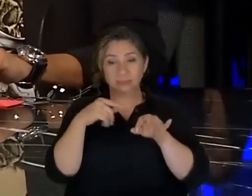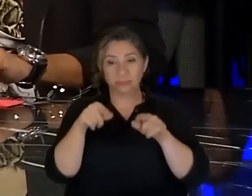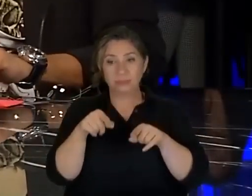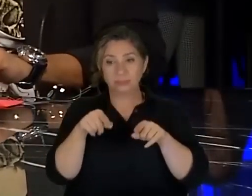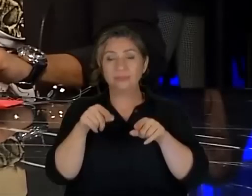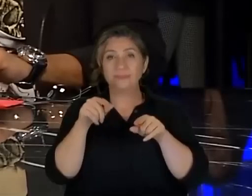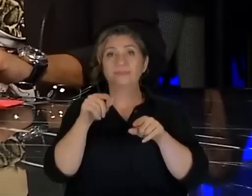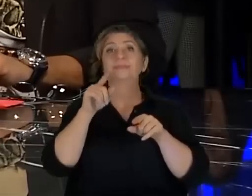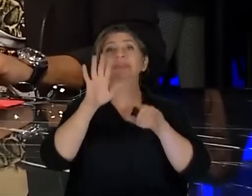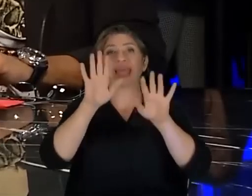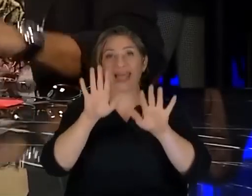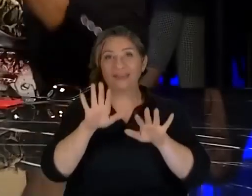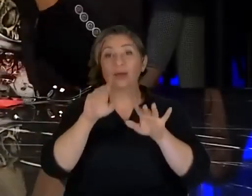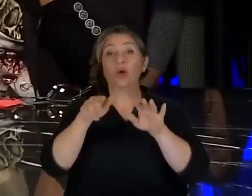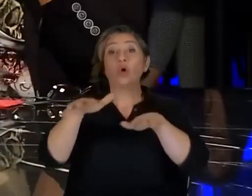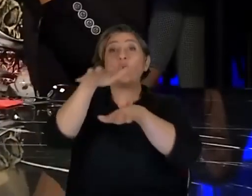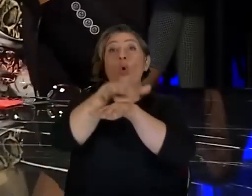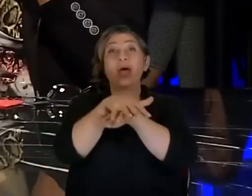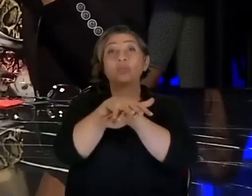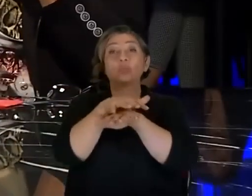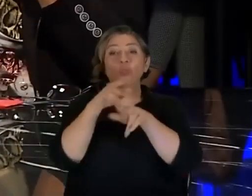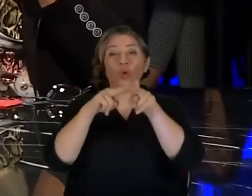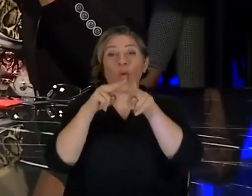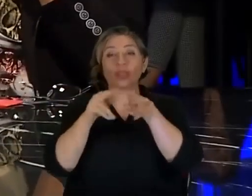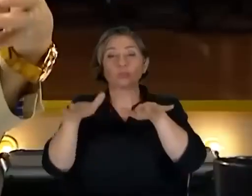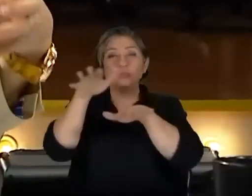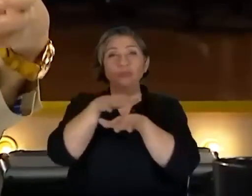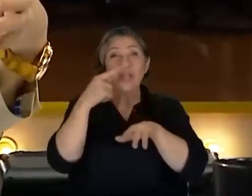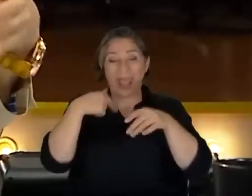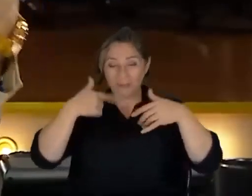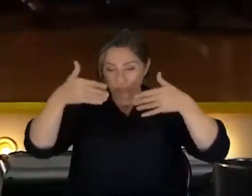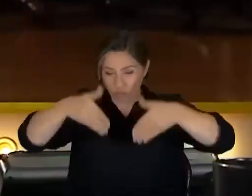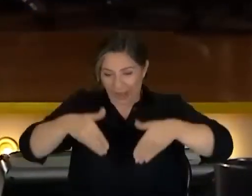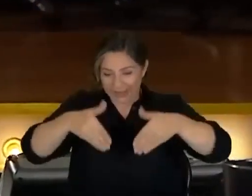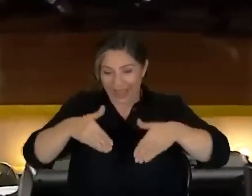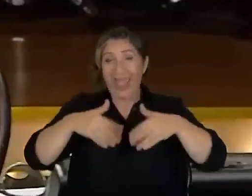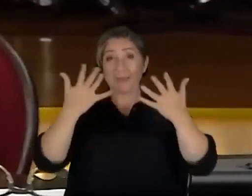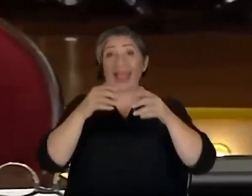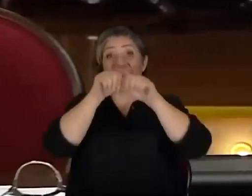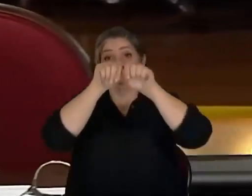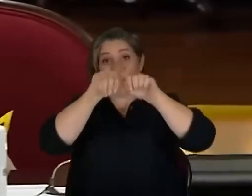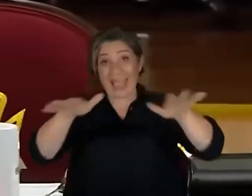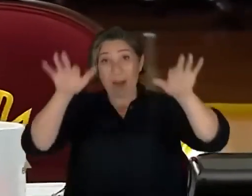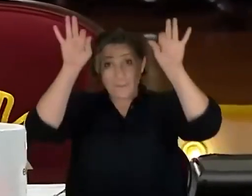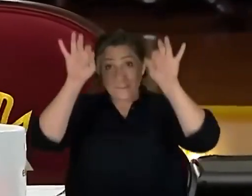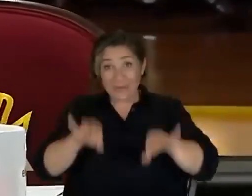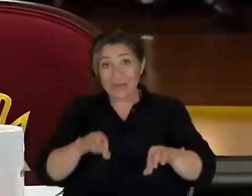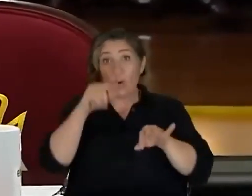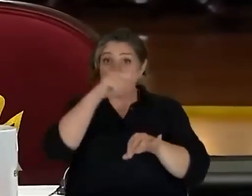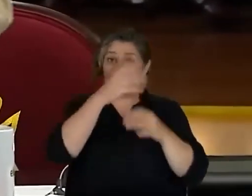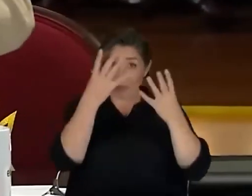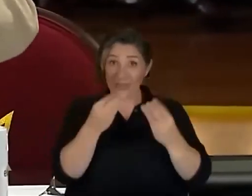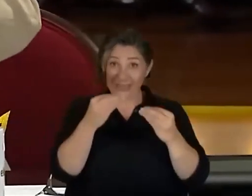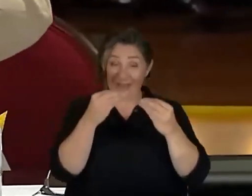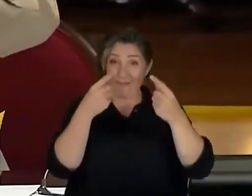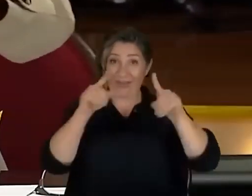program yayına girdiğimizde. Şimdi bunu evet, yani kuantum mekaniğine göre biz hem şu anda burada hem de yayında orada olacağız